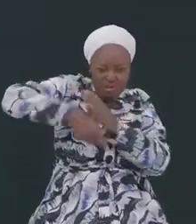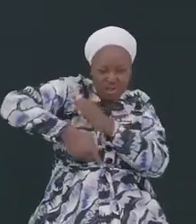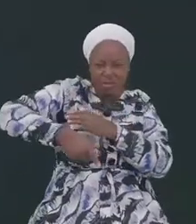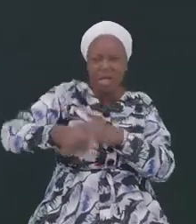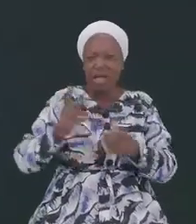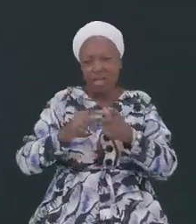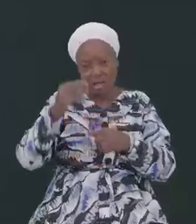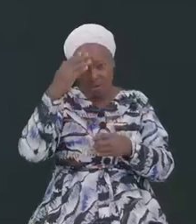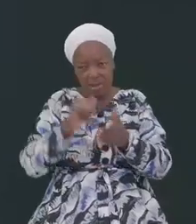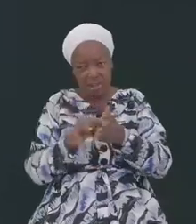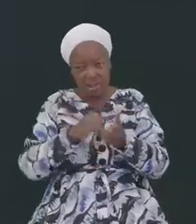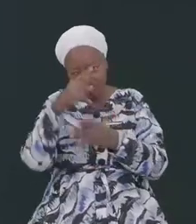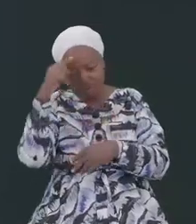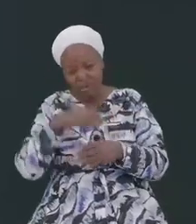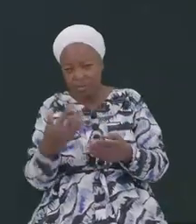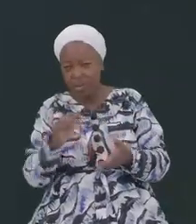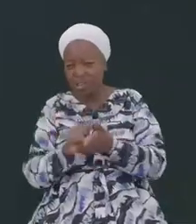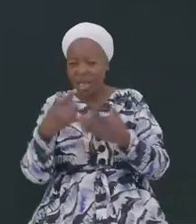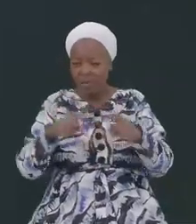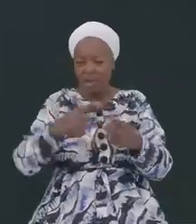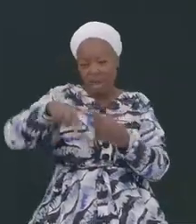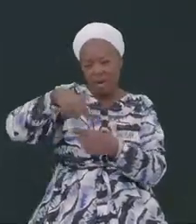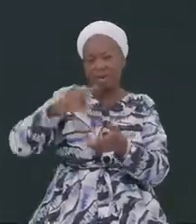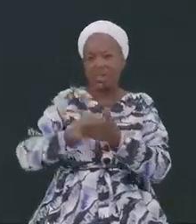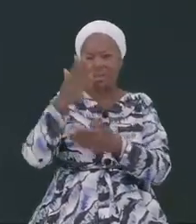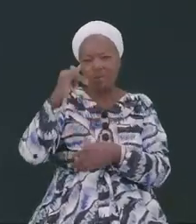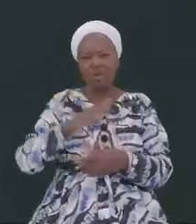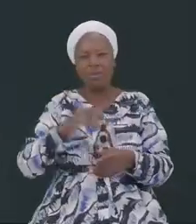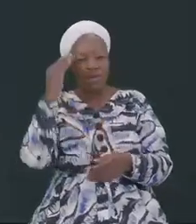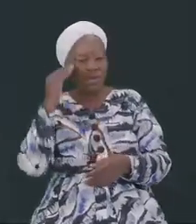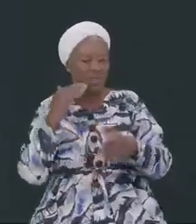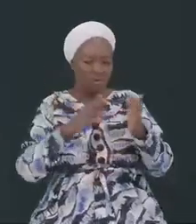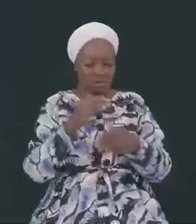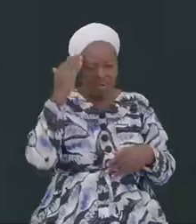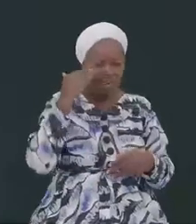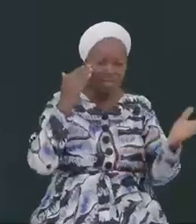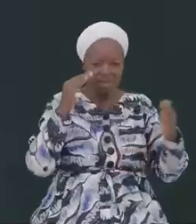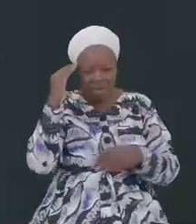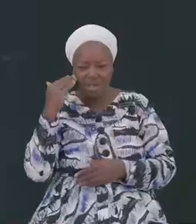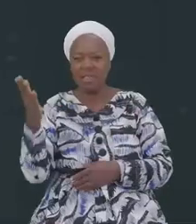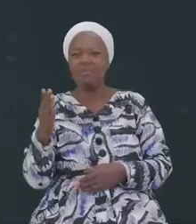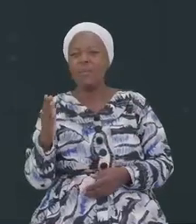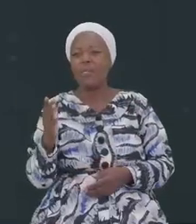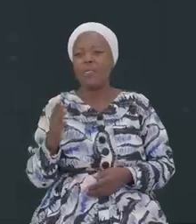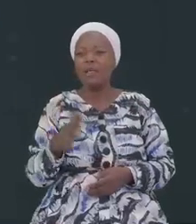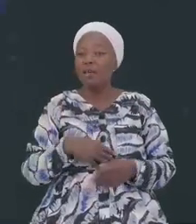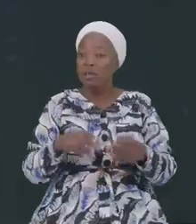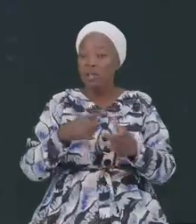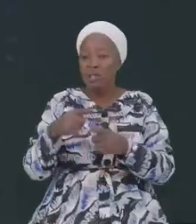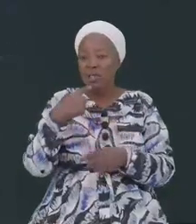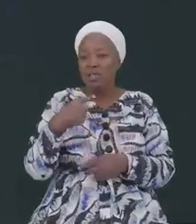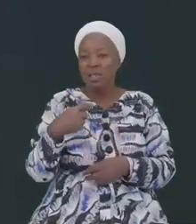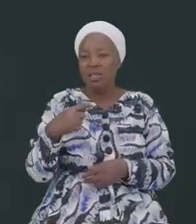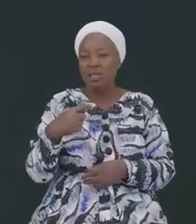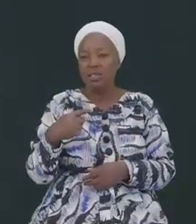ils savent que c'est à cause des choses qui se passent autour de toi. C'est pourquoi ta tête est dispersée, ta tête est un peu partout. Il dit,